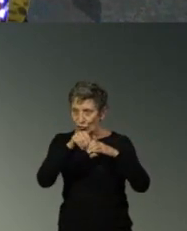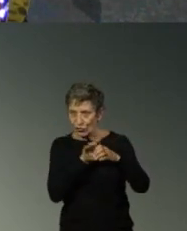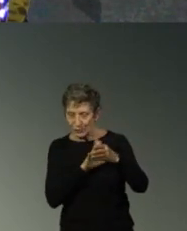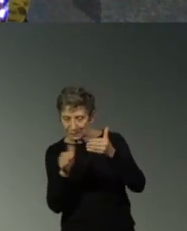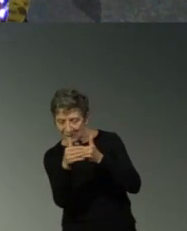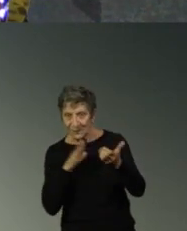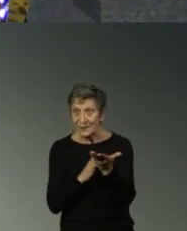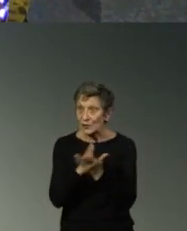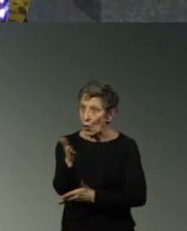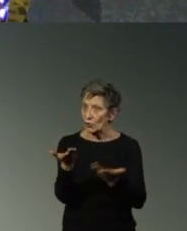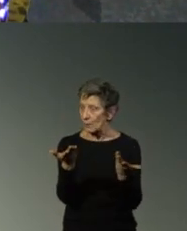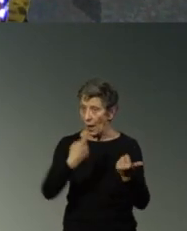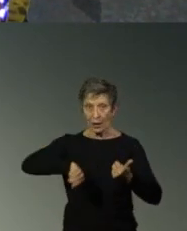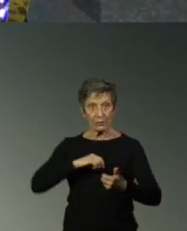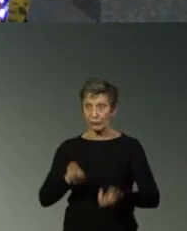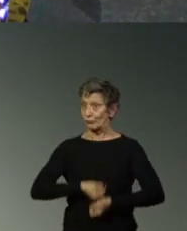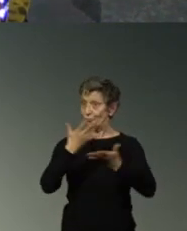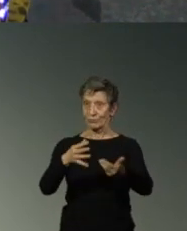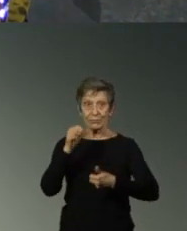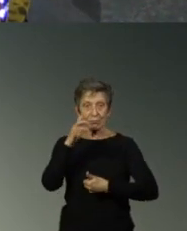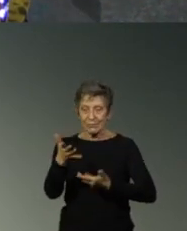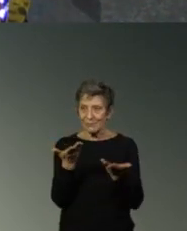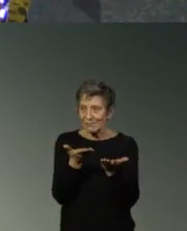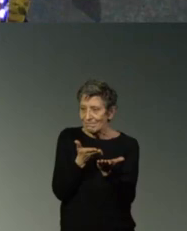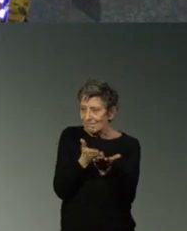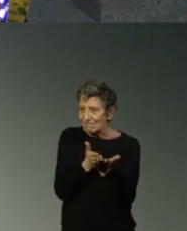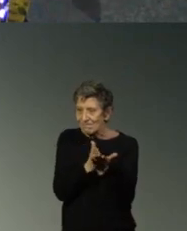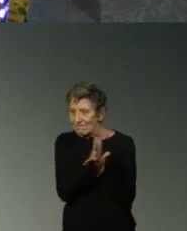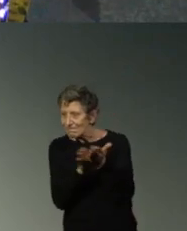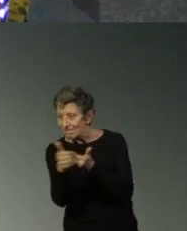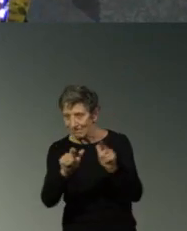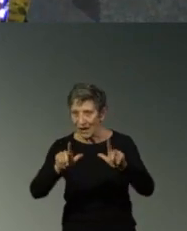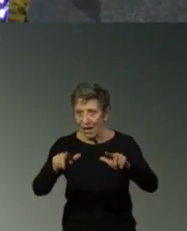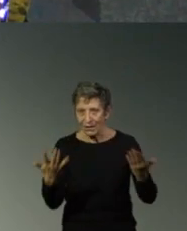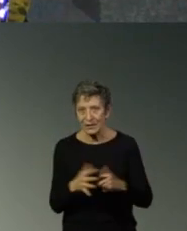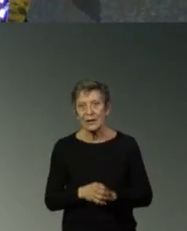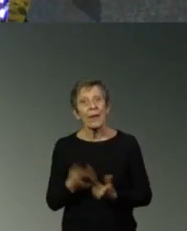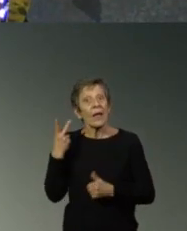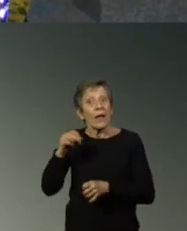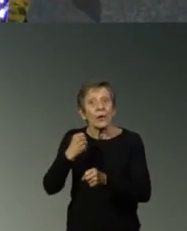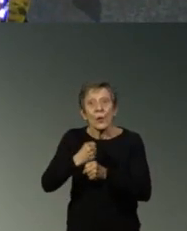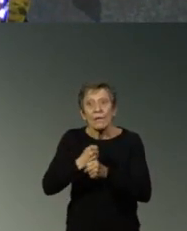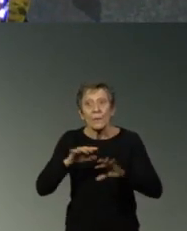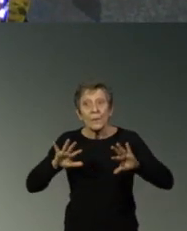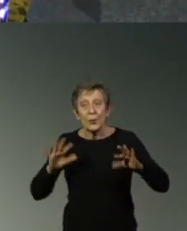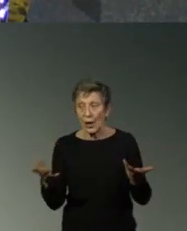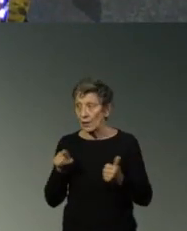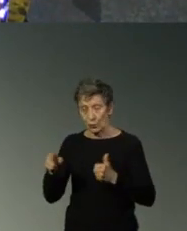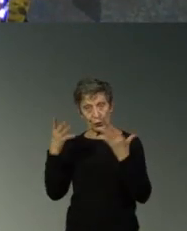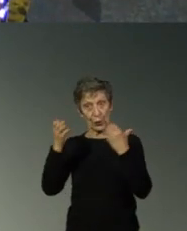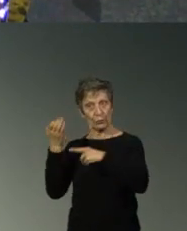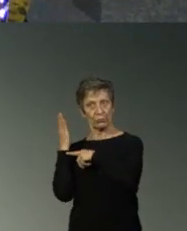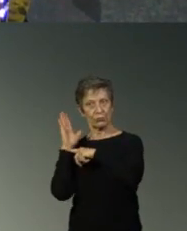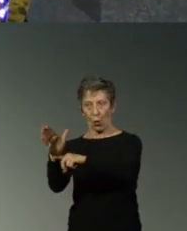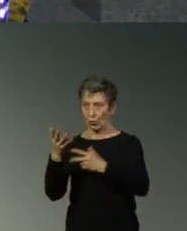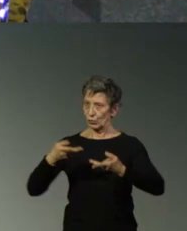véhiculons et que nous utilisons. Et c'est peut-être de se demander si, dès lors, votre travail n'est pas aussi un travail de dévoilement, hein,